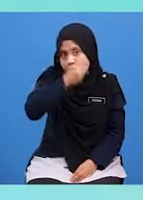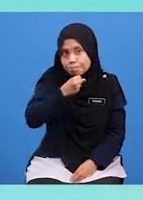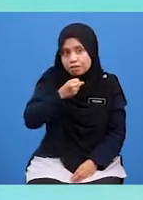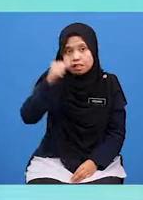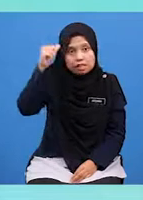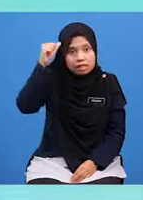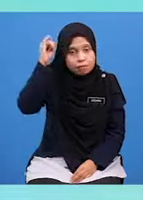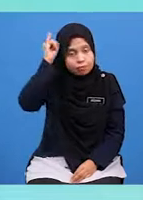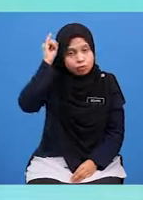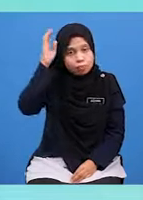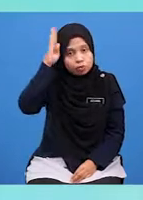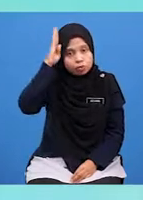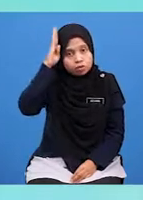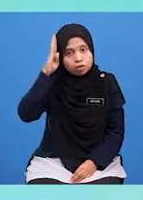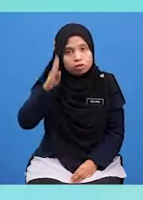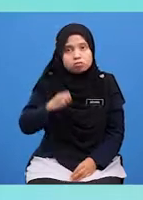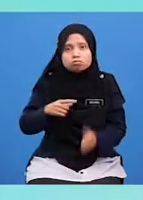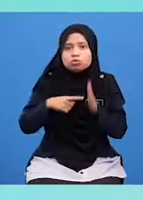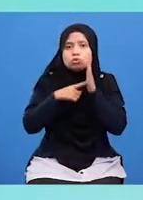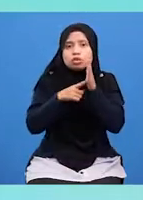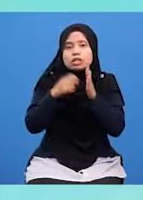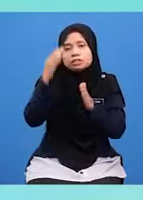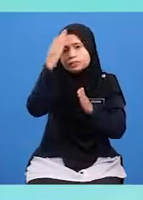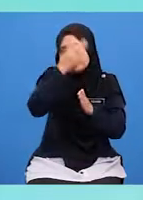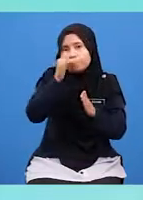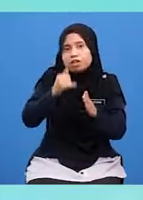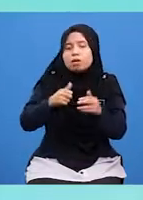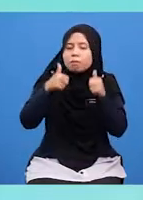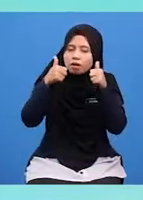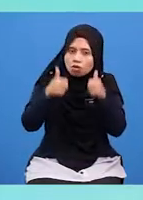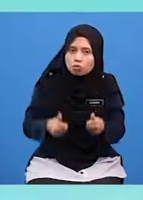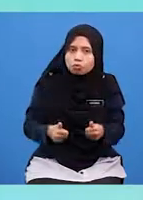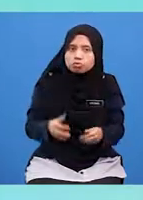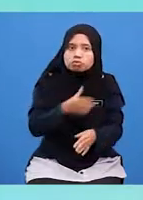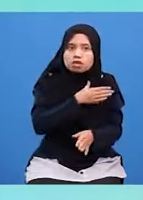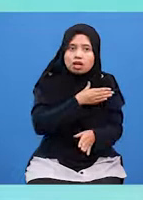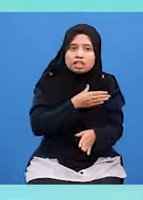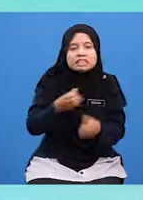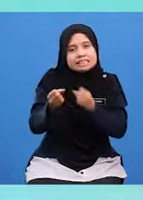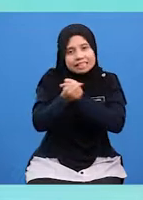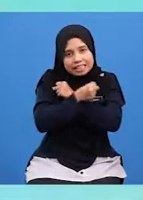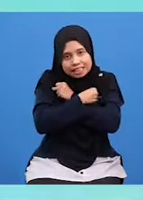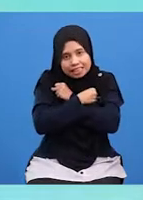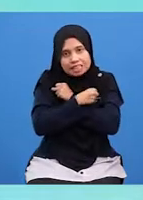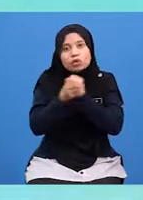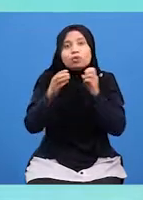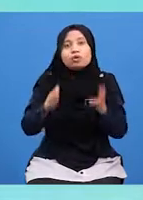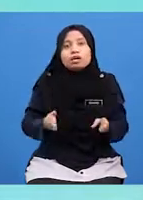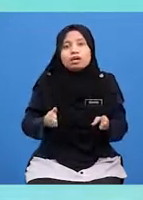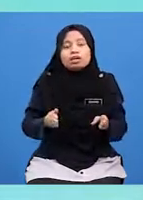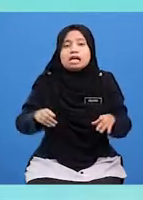Kepribadian Ibn Battuta juga memiliki sifat yang terpuji dan disenangi oleh setiap